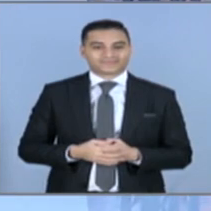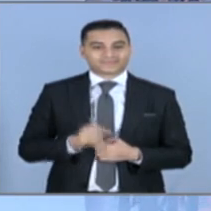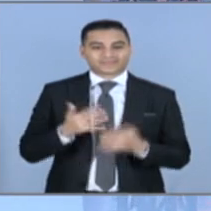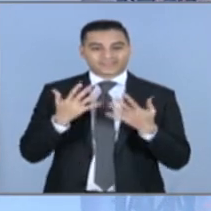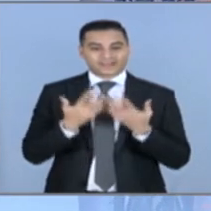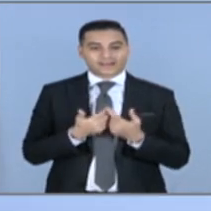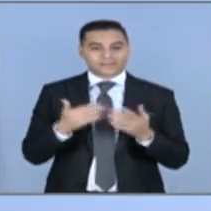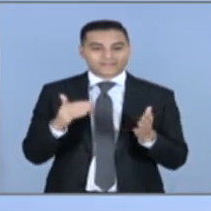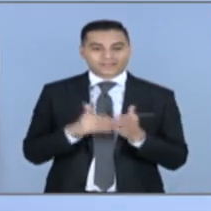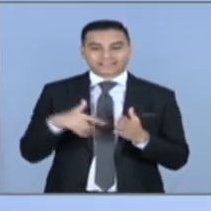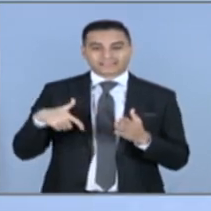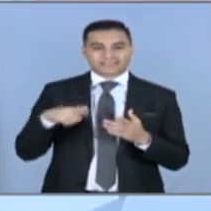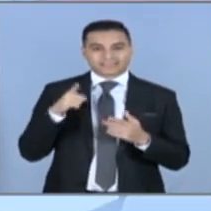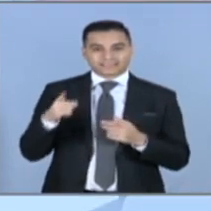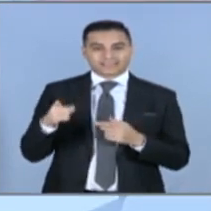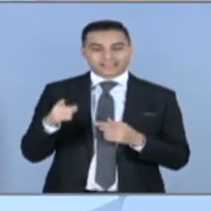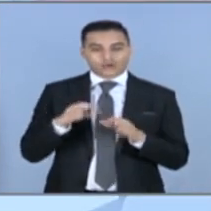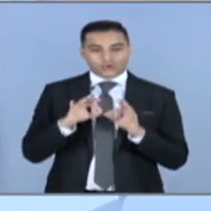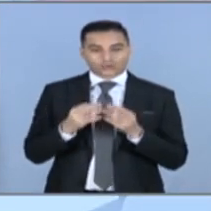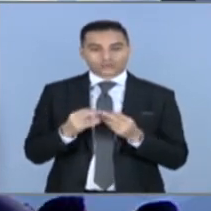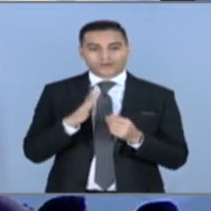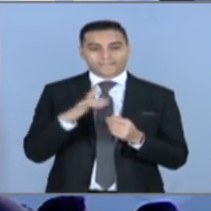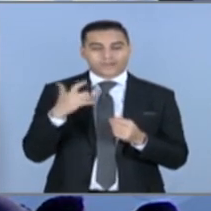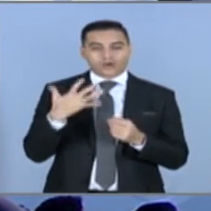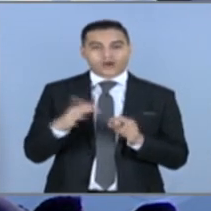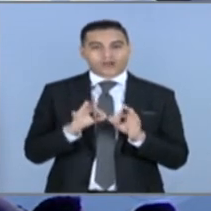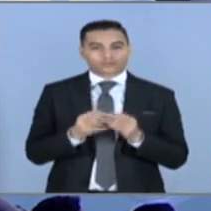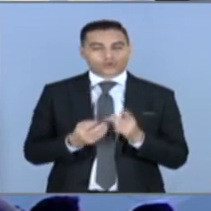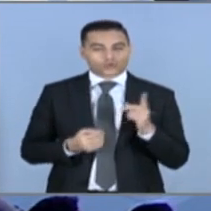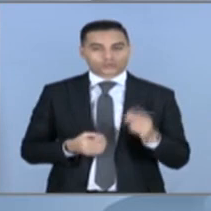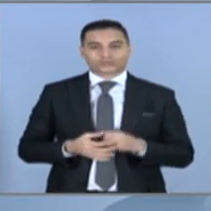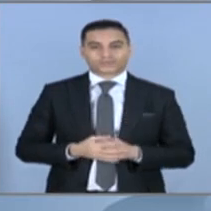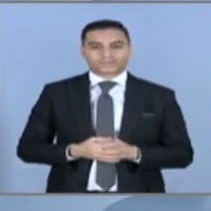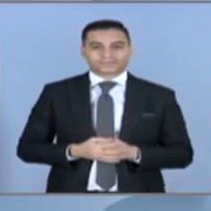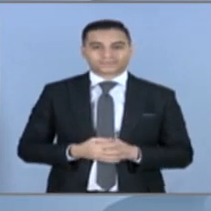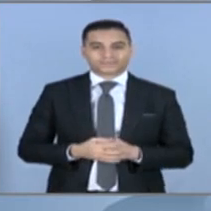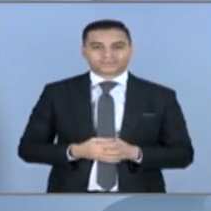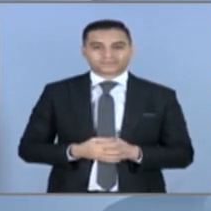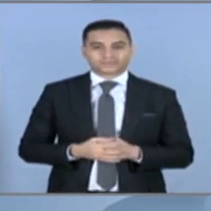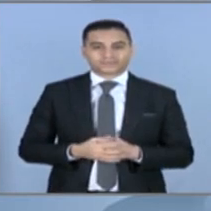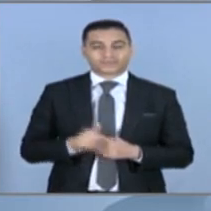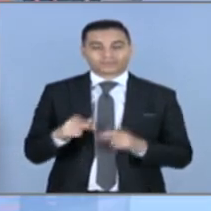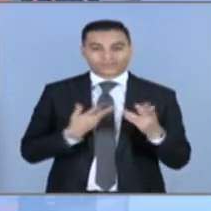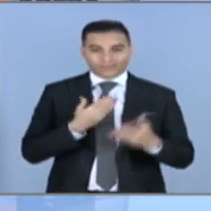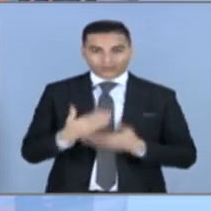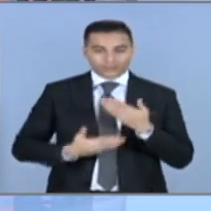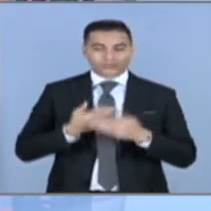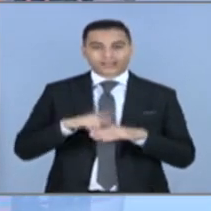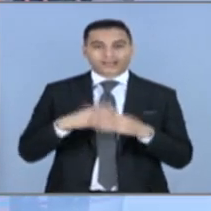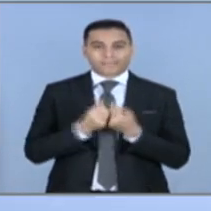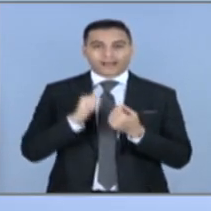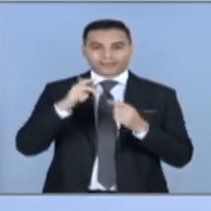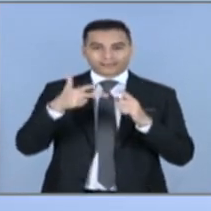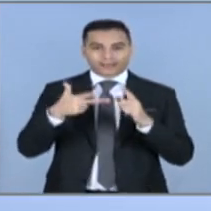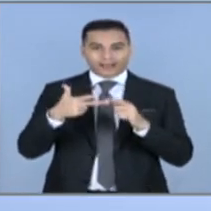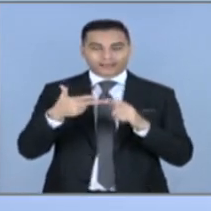نتيجة في نهاية الفقرة 60 عائلة أبو ضيف، 105 عائلة مسيحة. هنخرج فاصل وهنرجع مرة